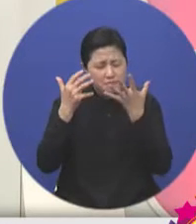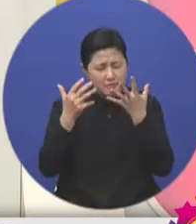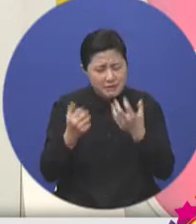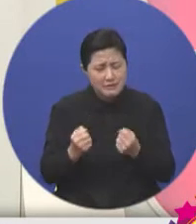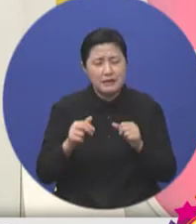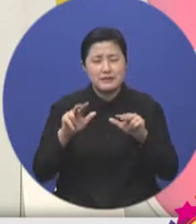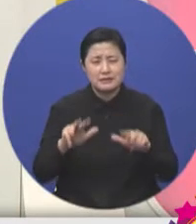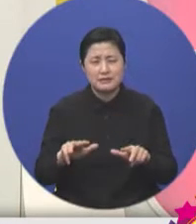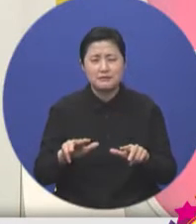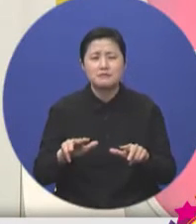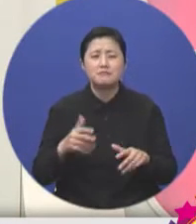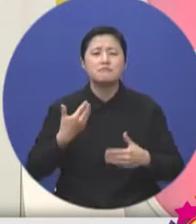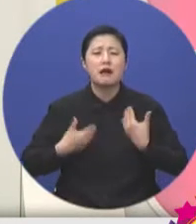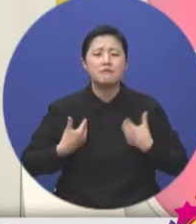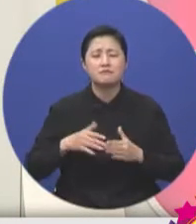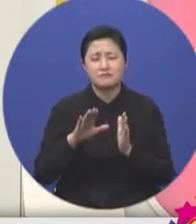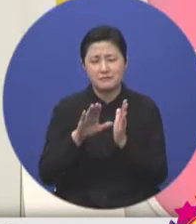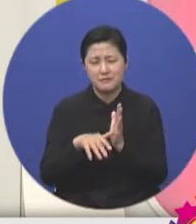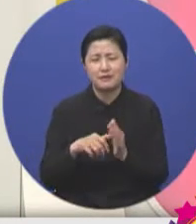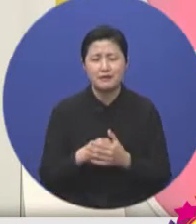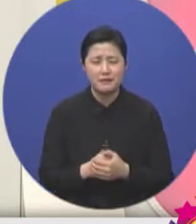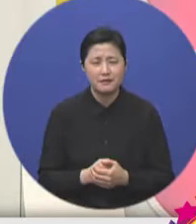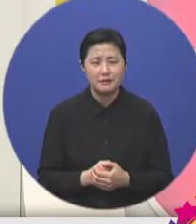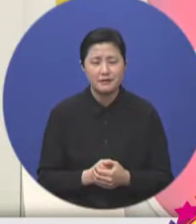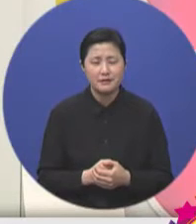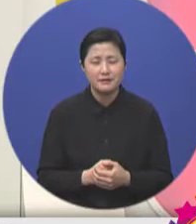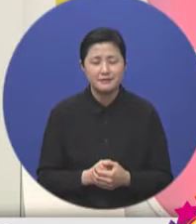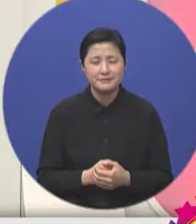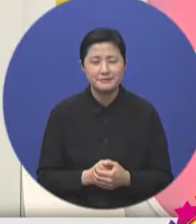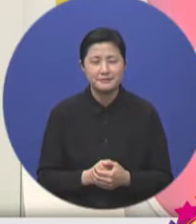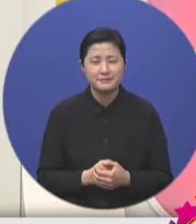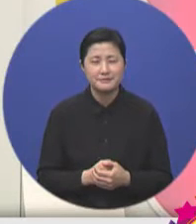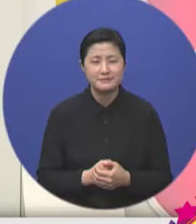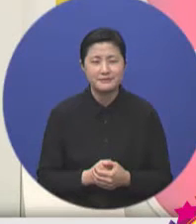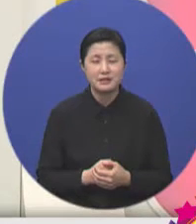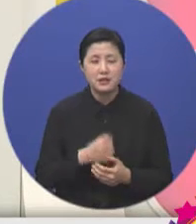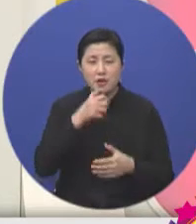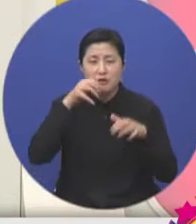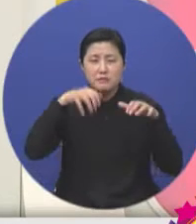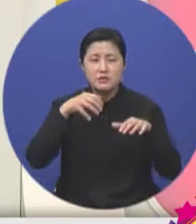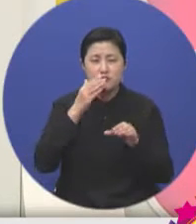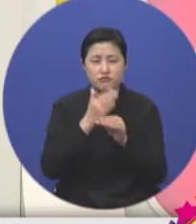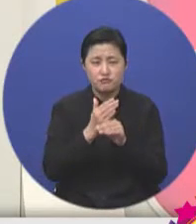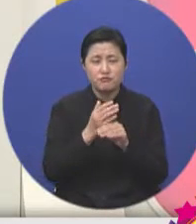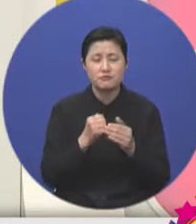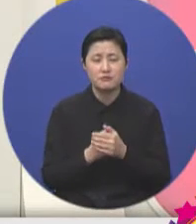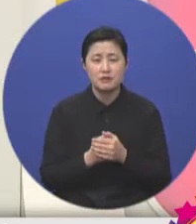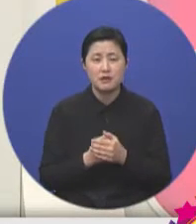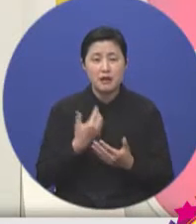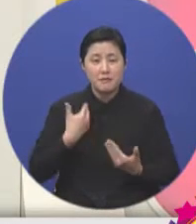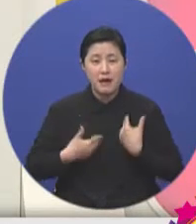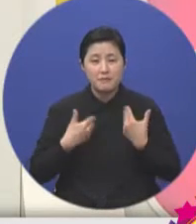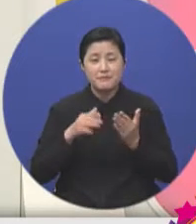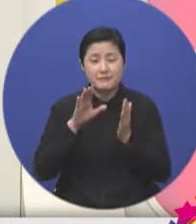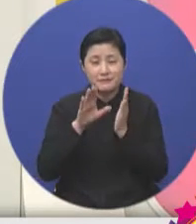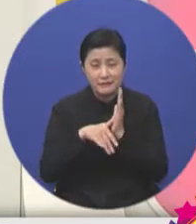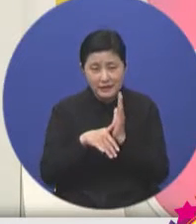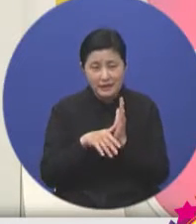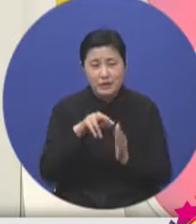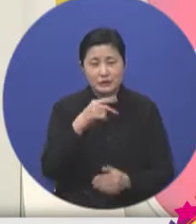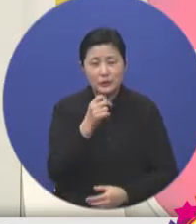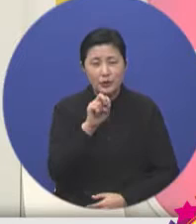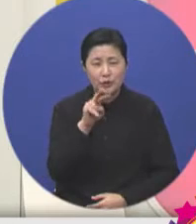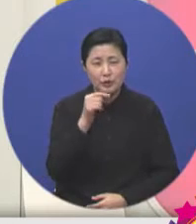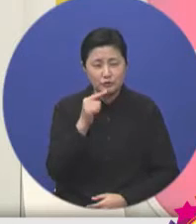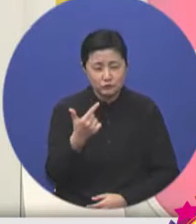이 시기가 바빠요. 이 촌에는요. 여기는 비 오는데. 바쁜 시기인데 우리 그 송영순 네.